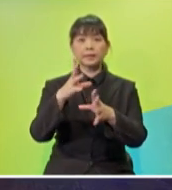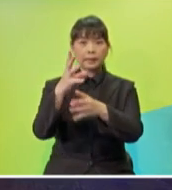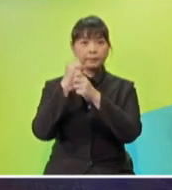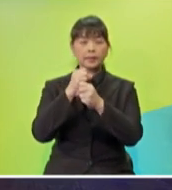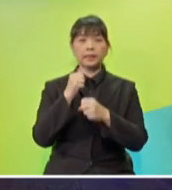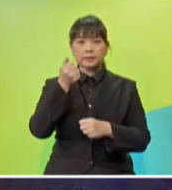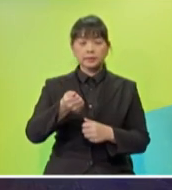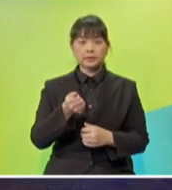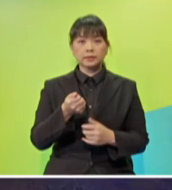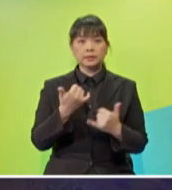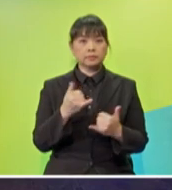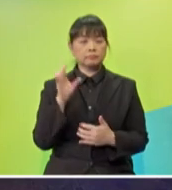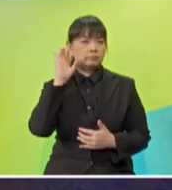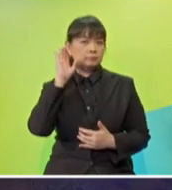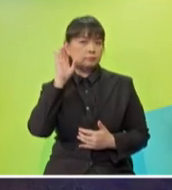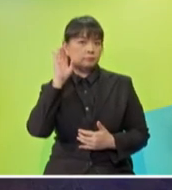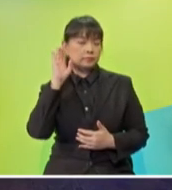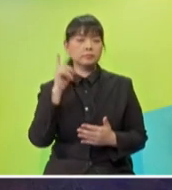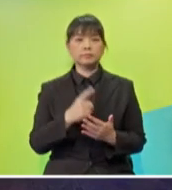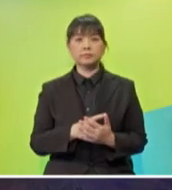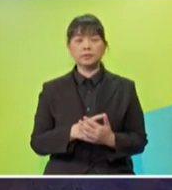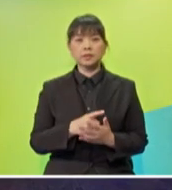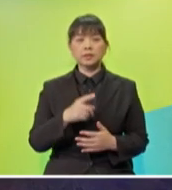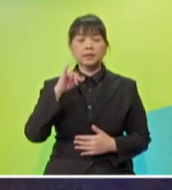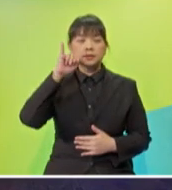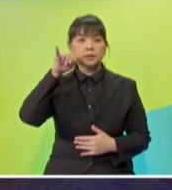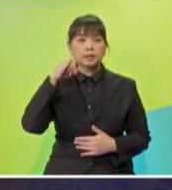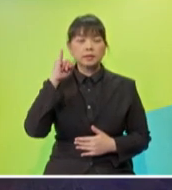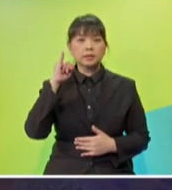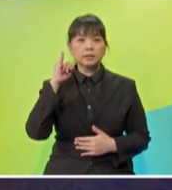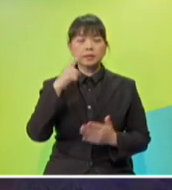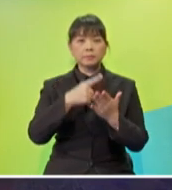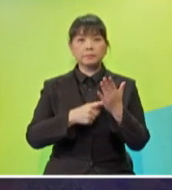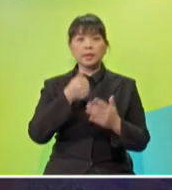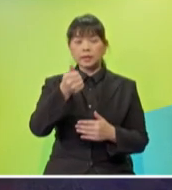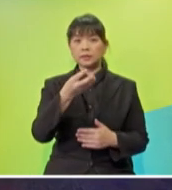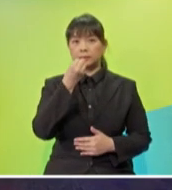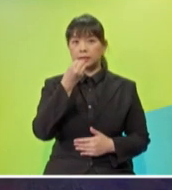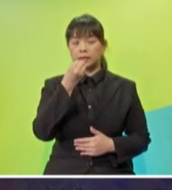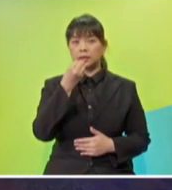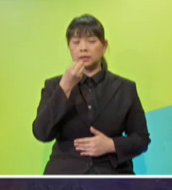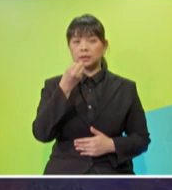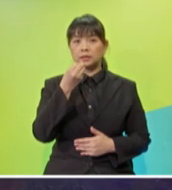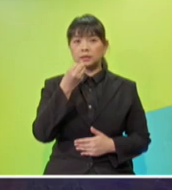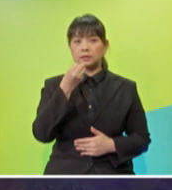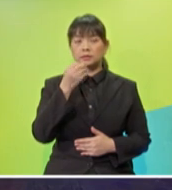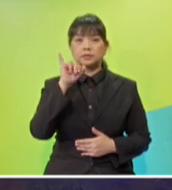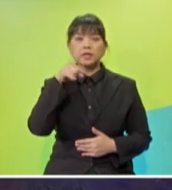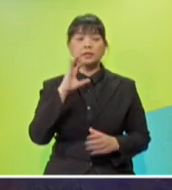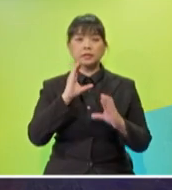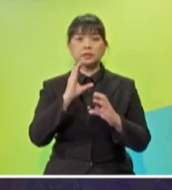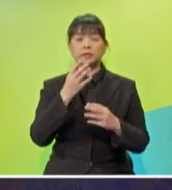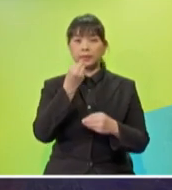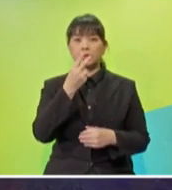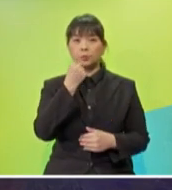marilah kita Dengan apa anda makan Saya makan bola-bola Biskuat dan ice cream